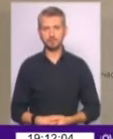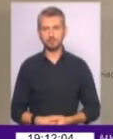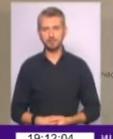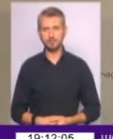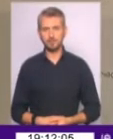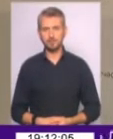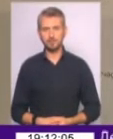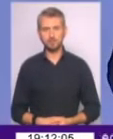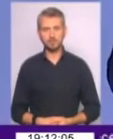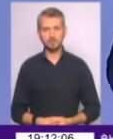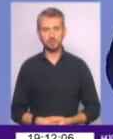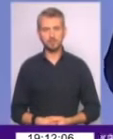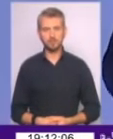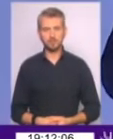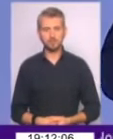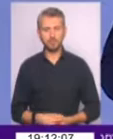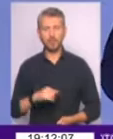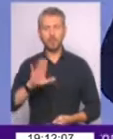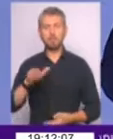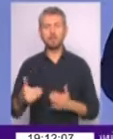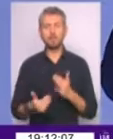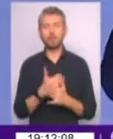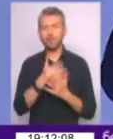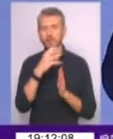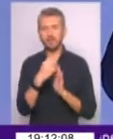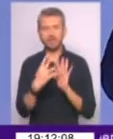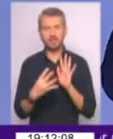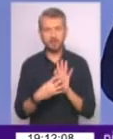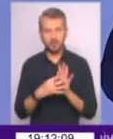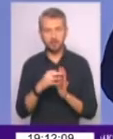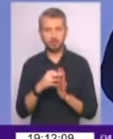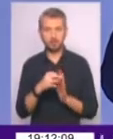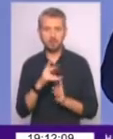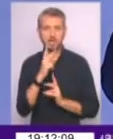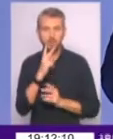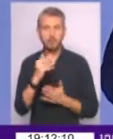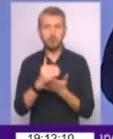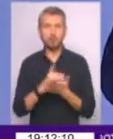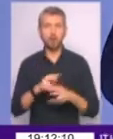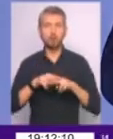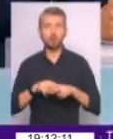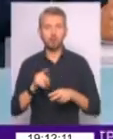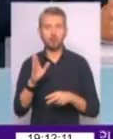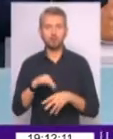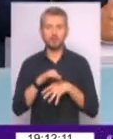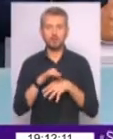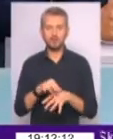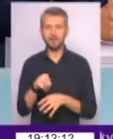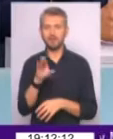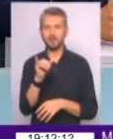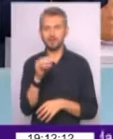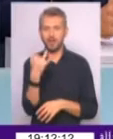Київ. І після блоку новин о 19:00 традиційно дивіться програму «Столиця». Вестиме її мій колега Віталій